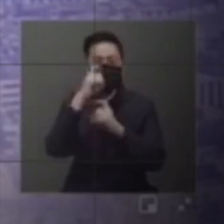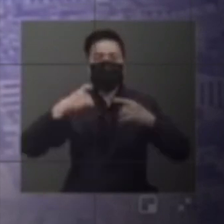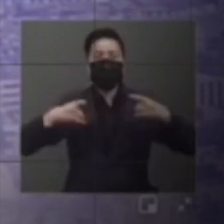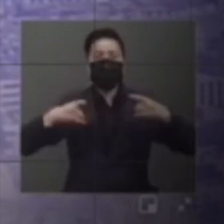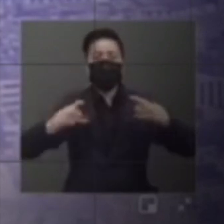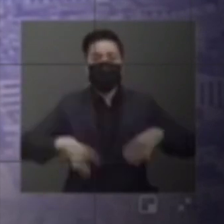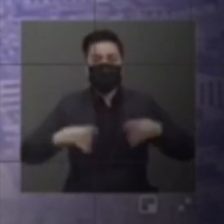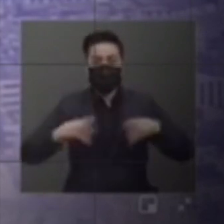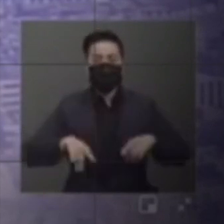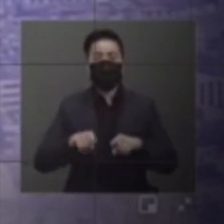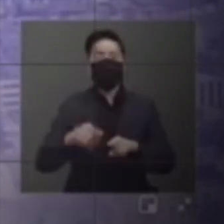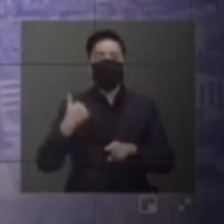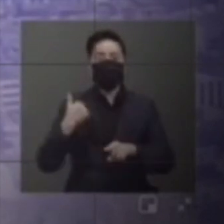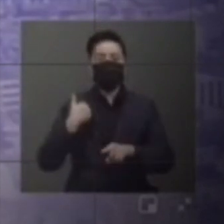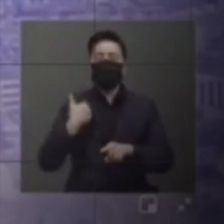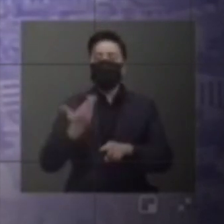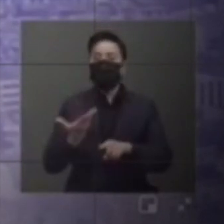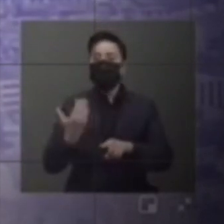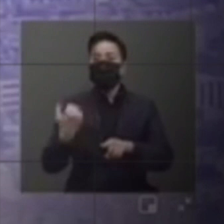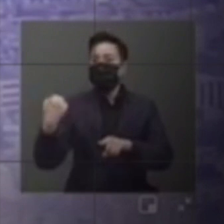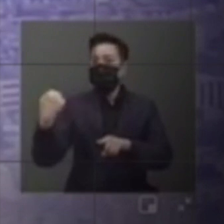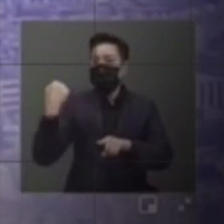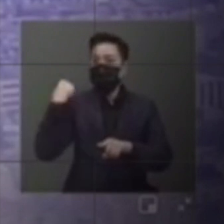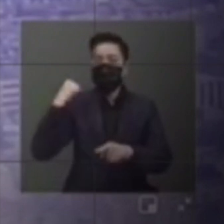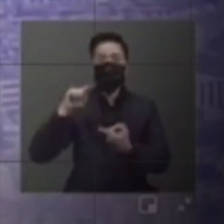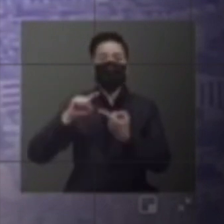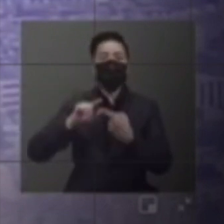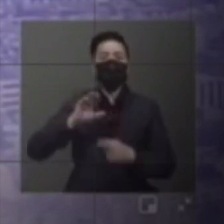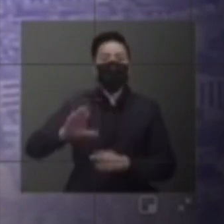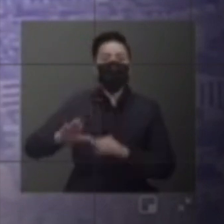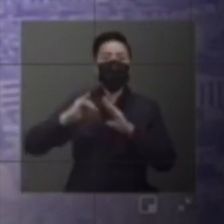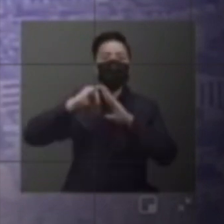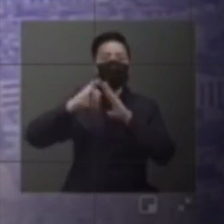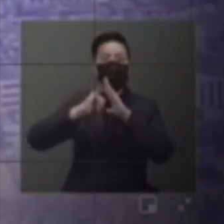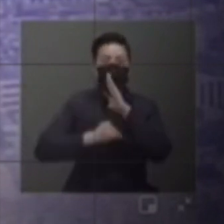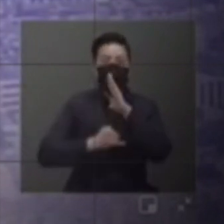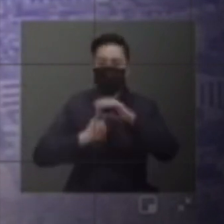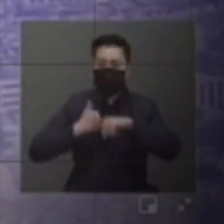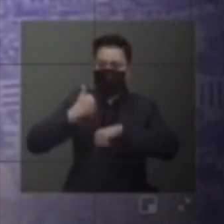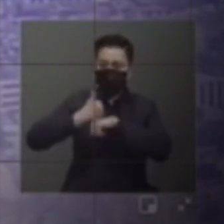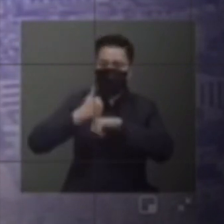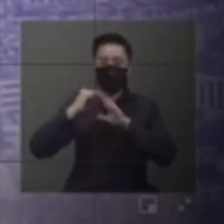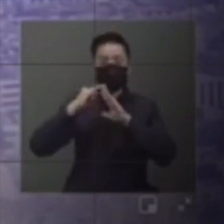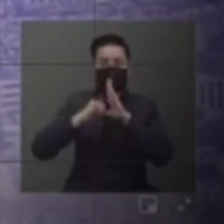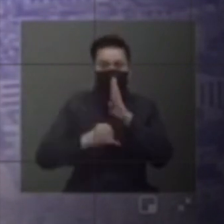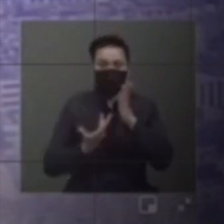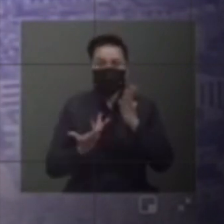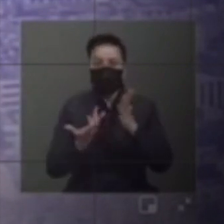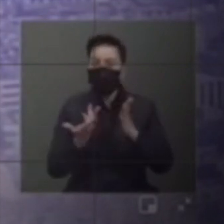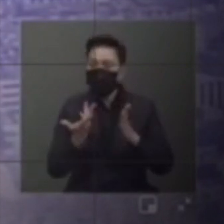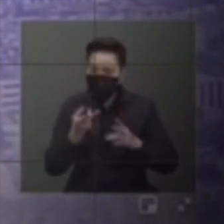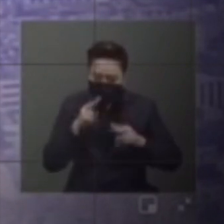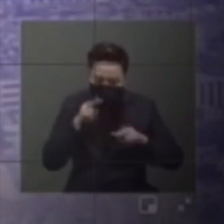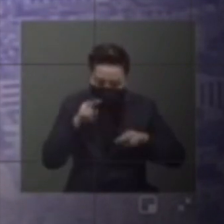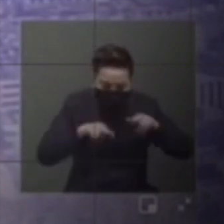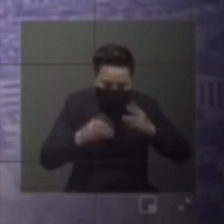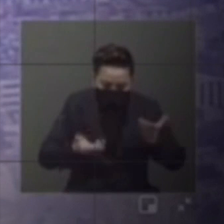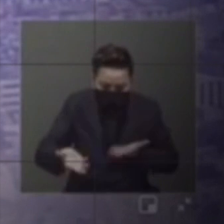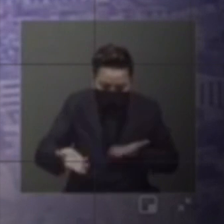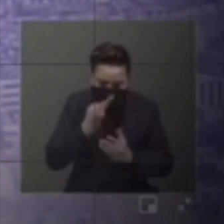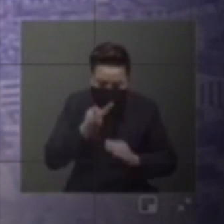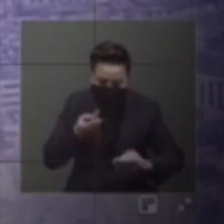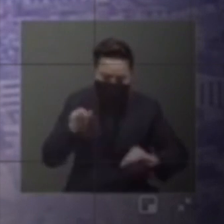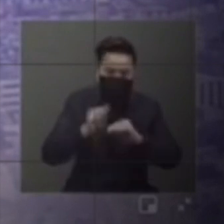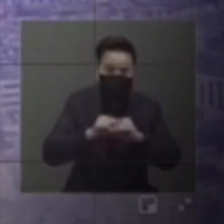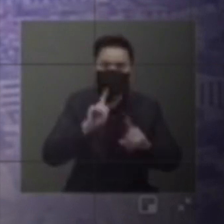คะก็ให้เป็นอำนาจของคณะกรรมการจังหวัดท่านผู้ว่านะคะสามารถที่จะพิจารณาปิดเพิ่มเติม